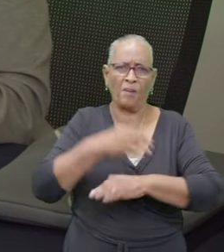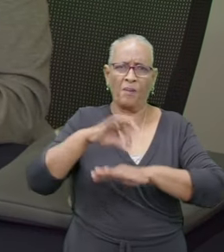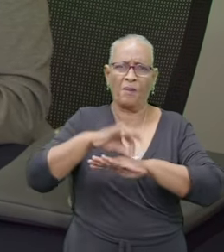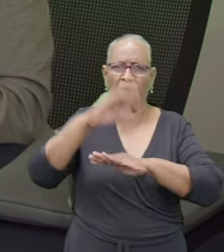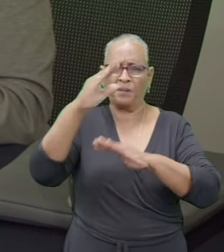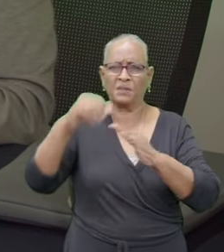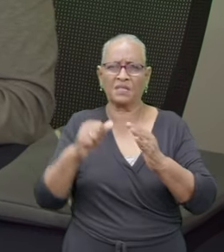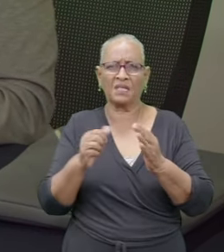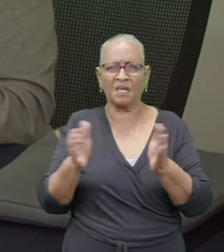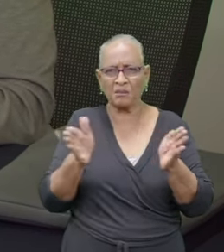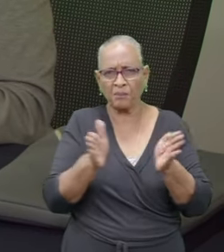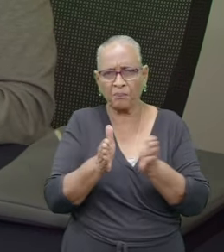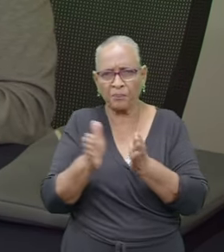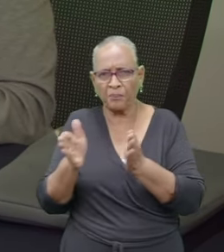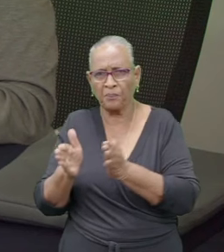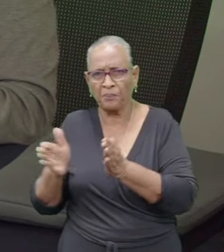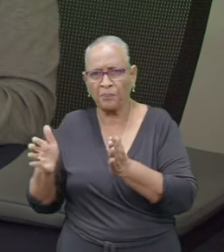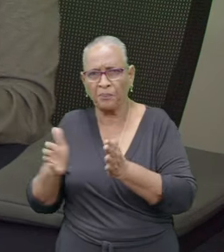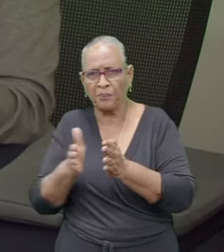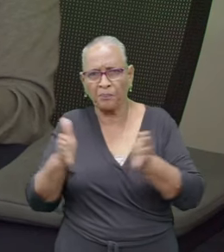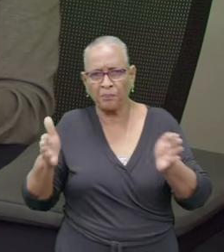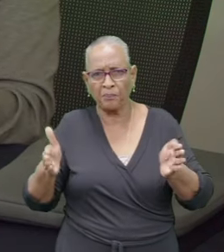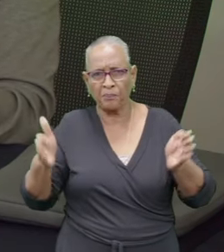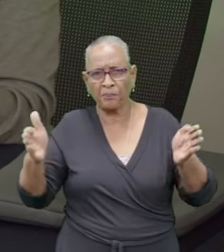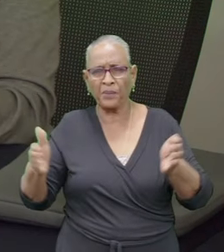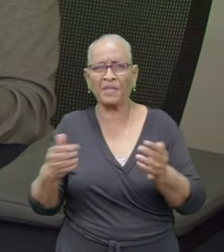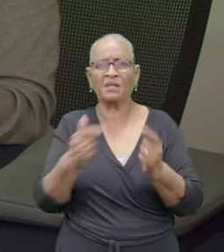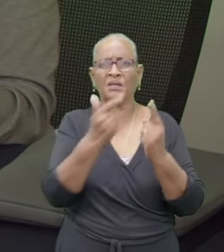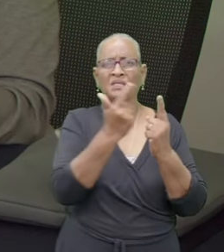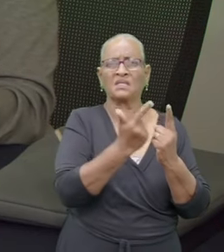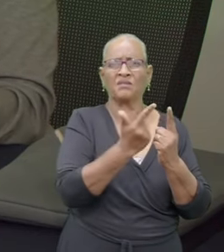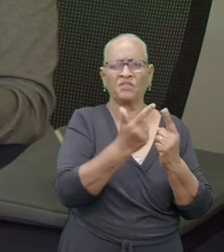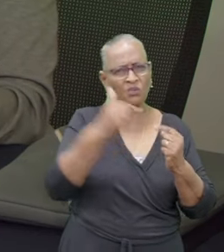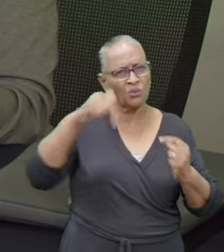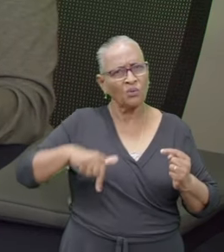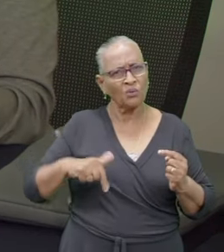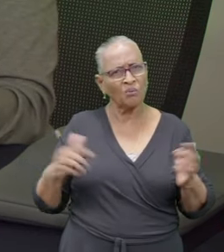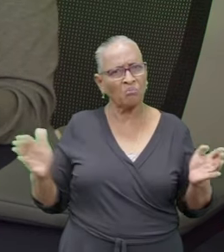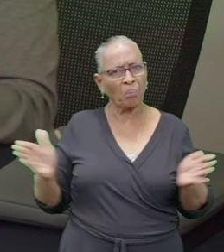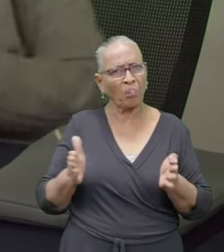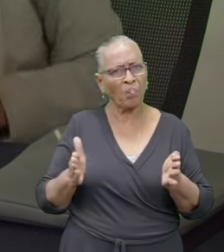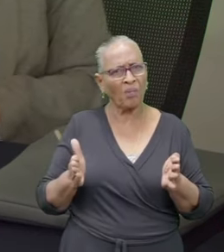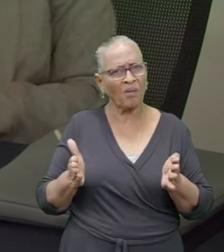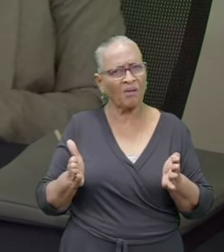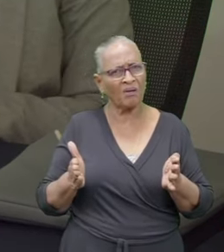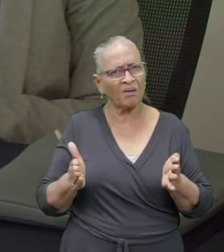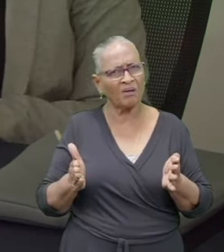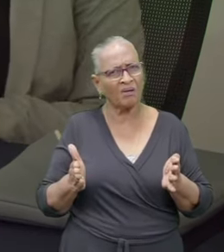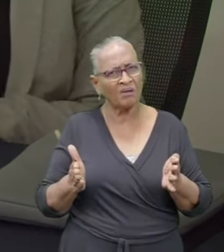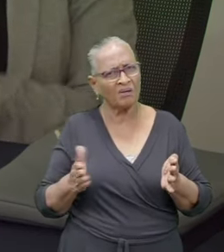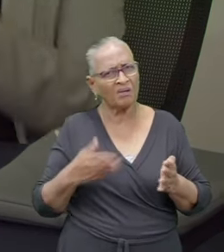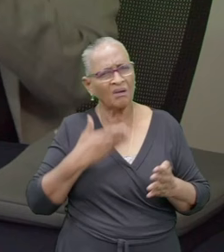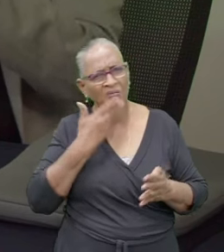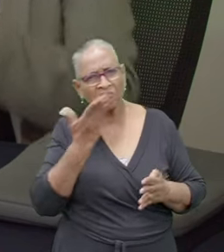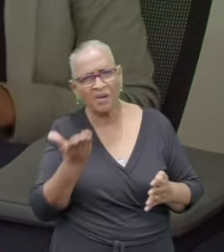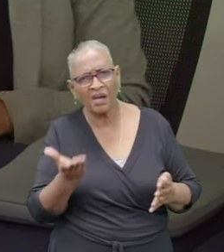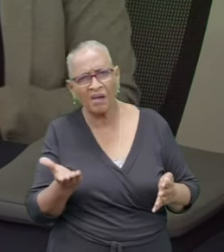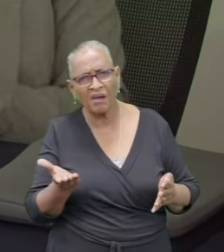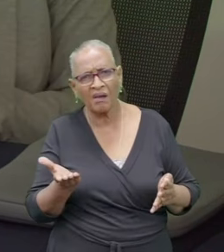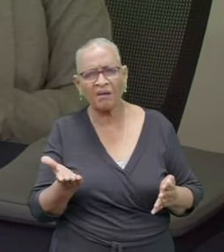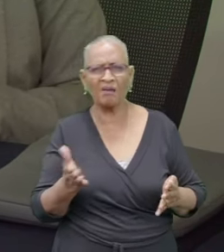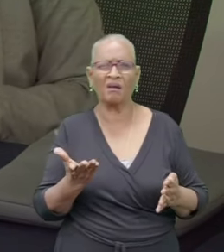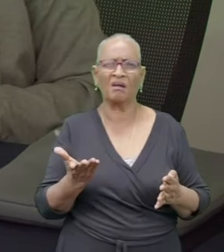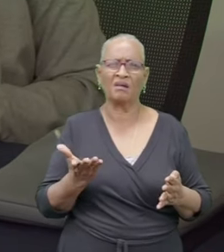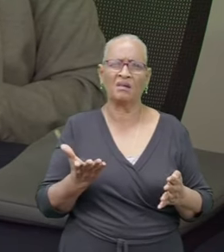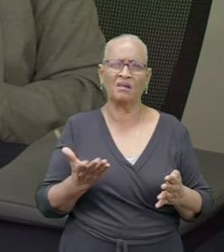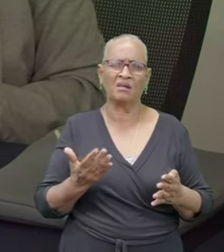2015, 18 of 17. Hoeveel bedden hebben we nu? Oh, ik mag nog één vraag stellen. Oké, en de uitstroom kun je volgens